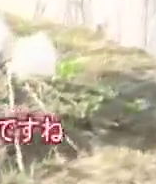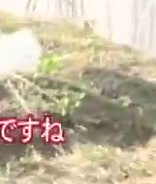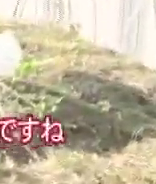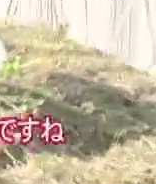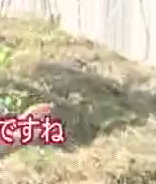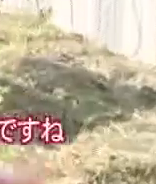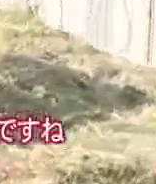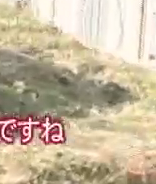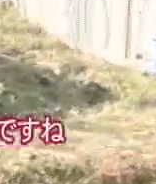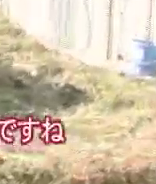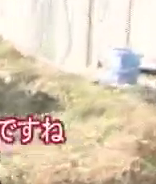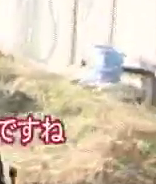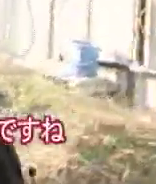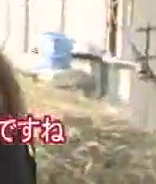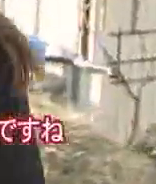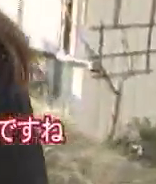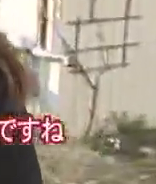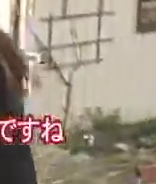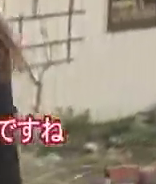あたりは自然が多いですね。